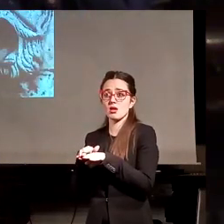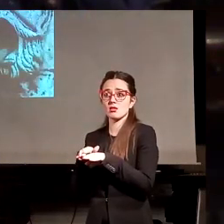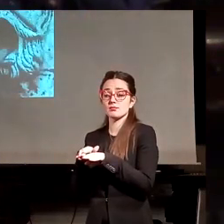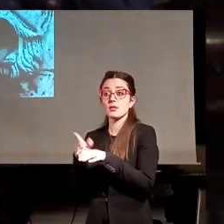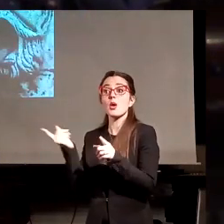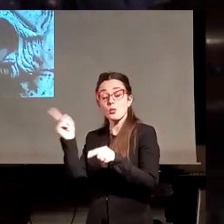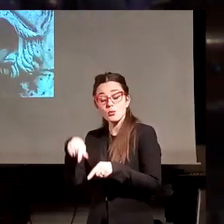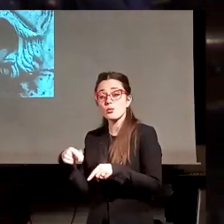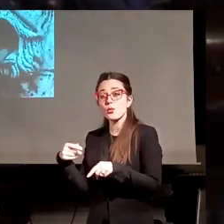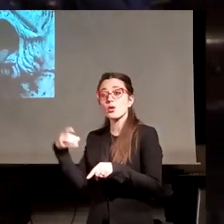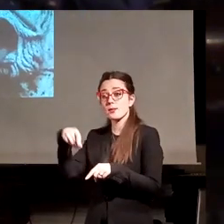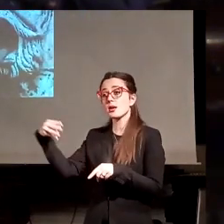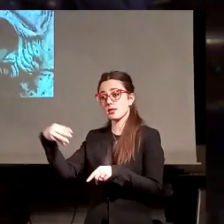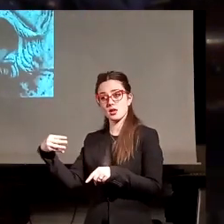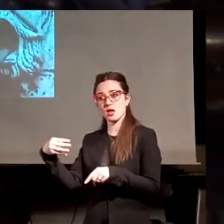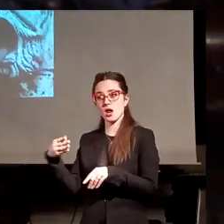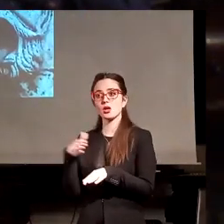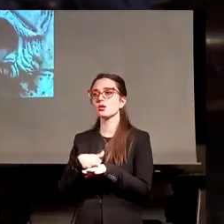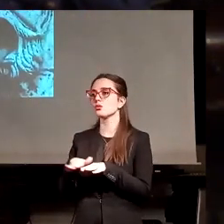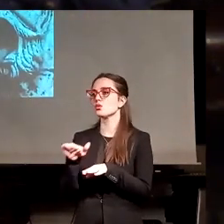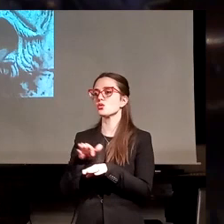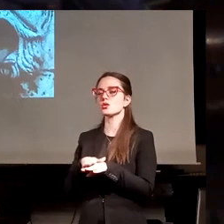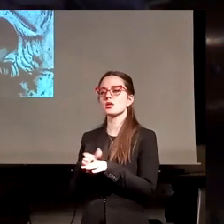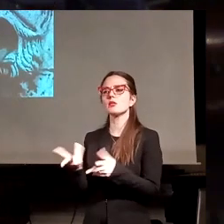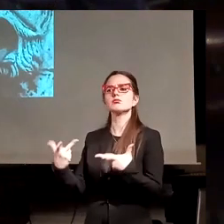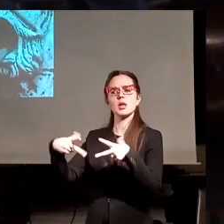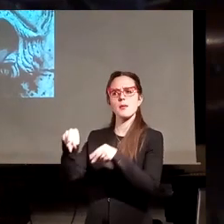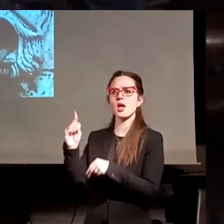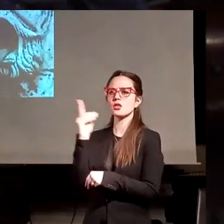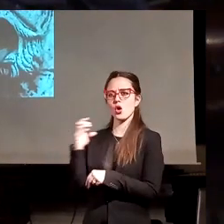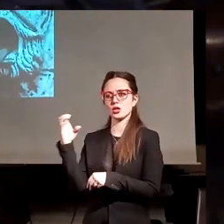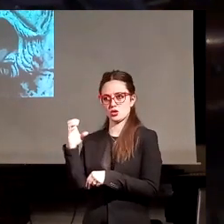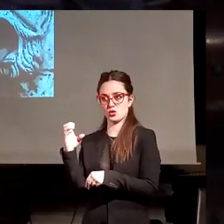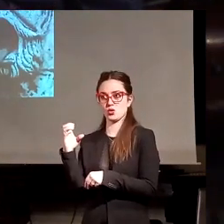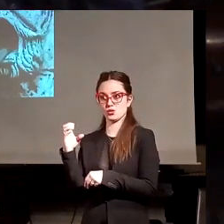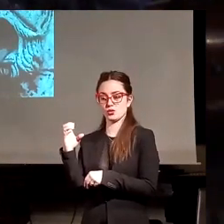che vuole rifare i chisciotte questo lavoro e